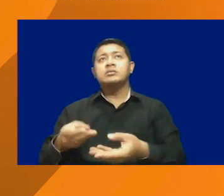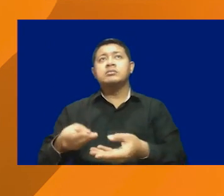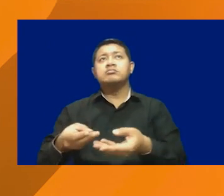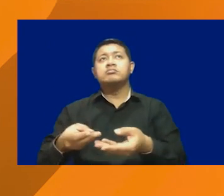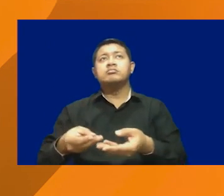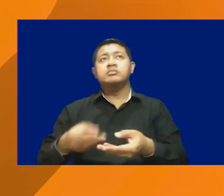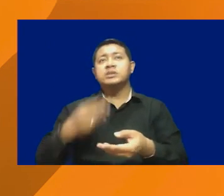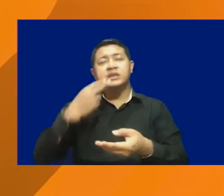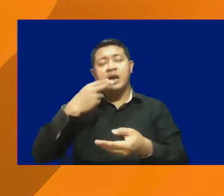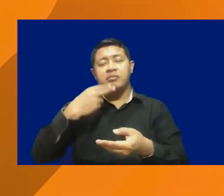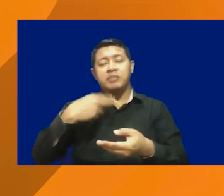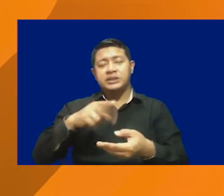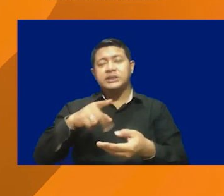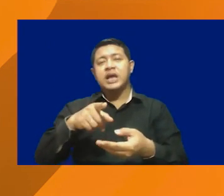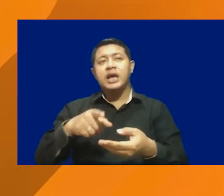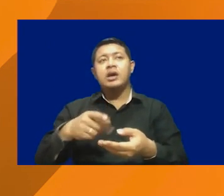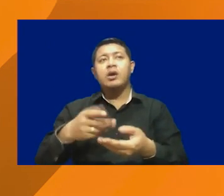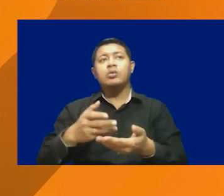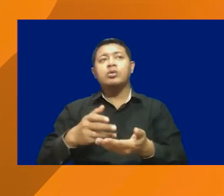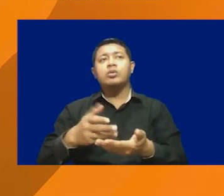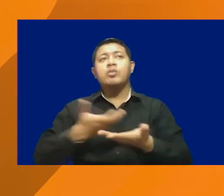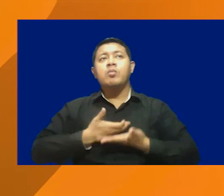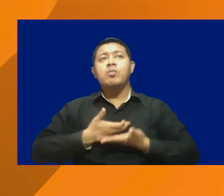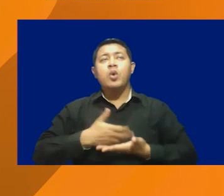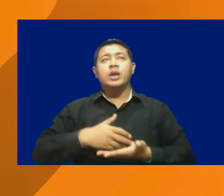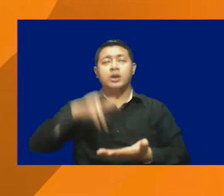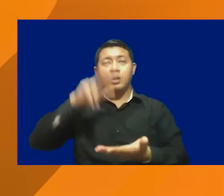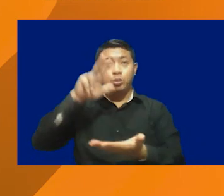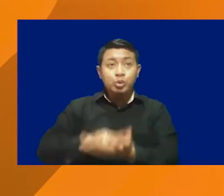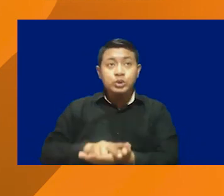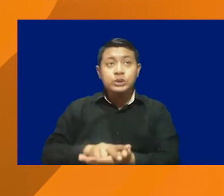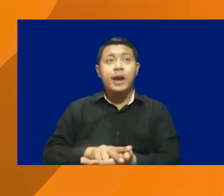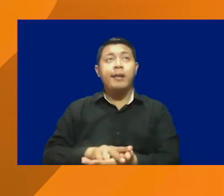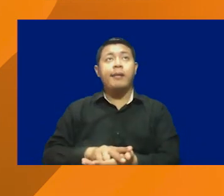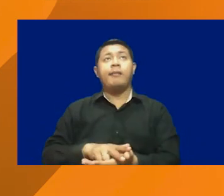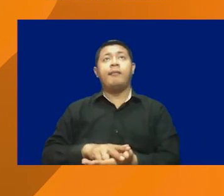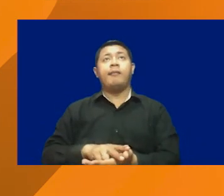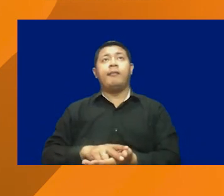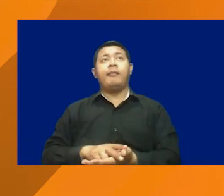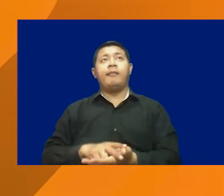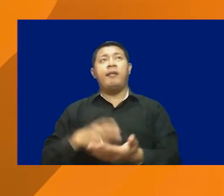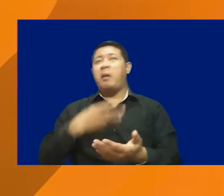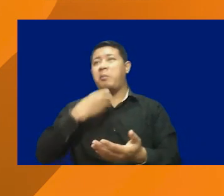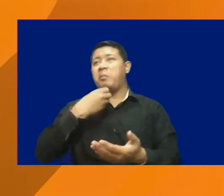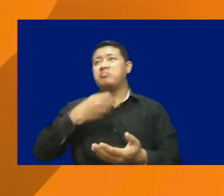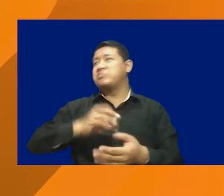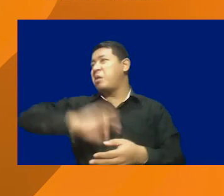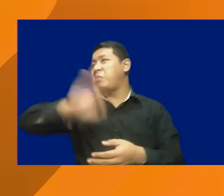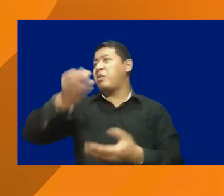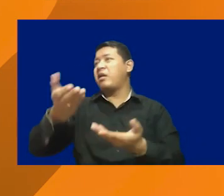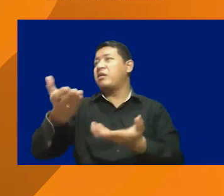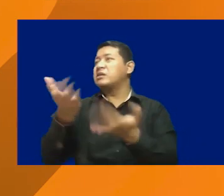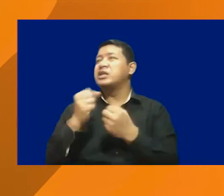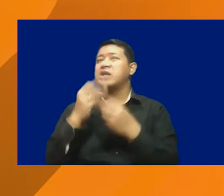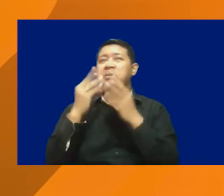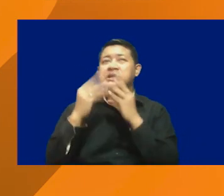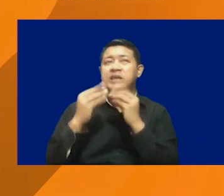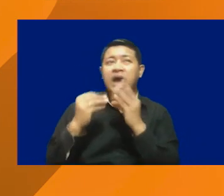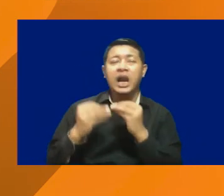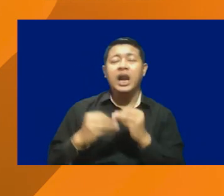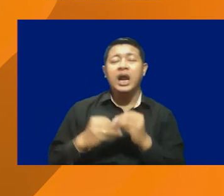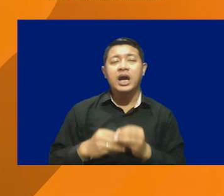dalam suatu pengambilan keputusan, dalam suatu pengambilan pandangan-pandangan. Bisa